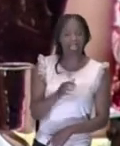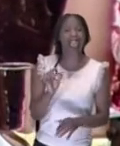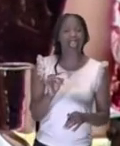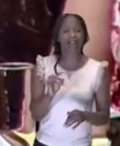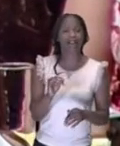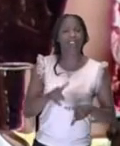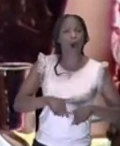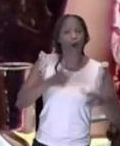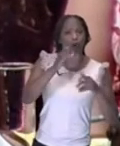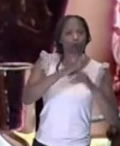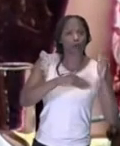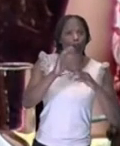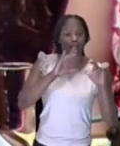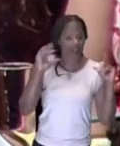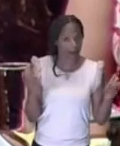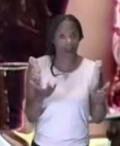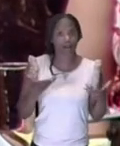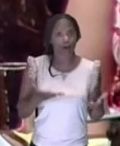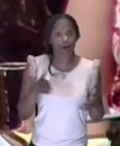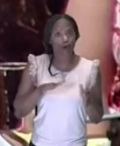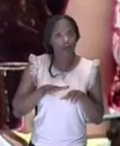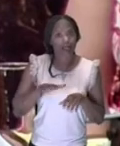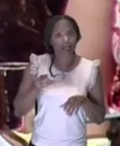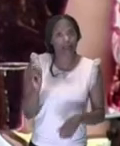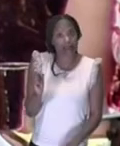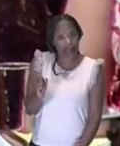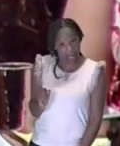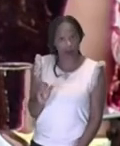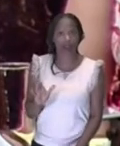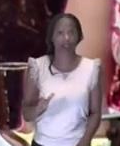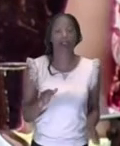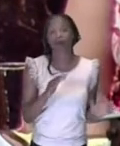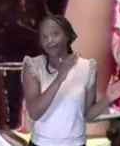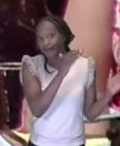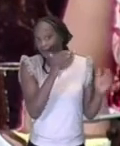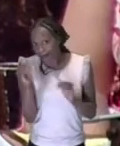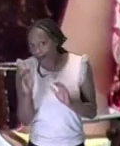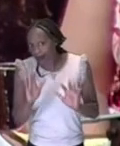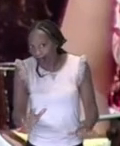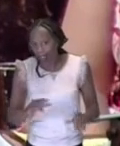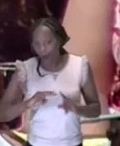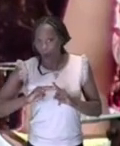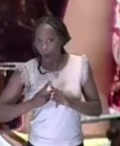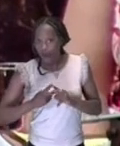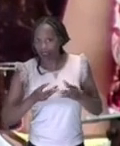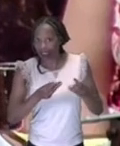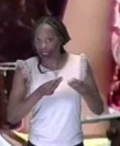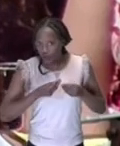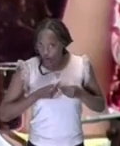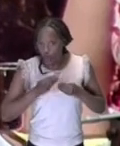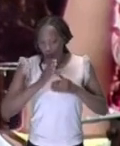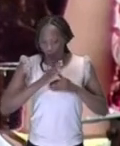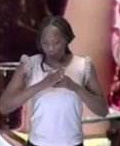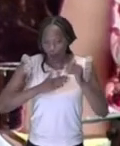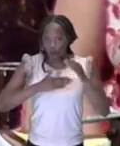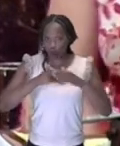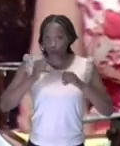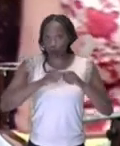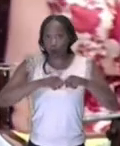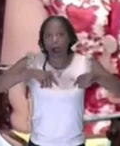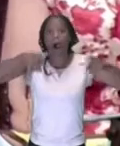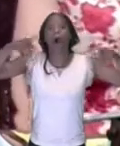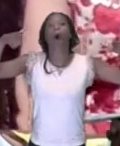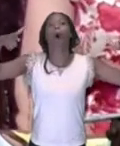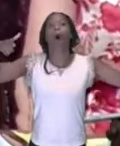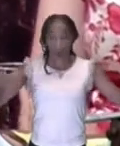cet outil permettra de construire et permettra de construire d'une manière assez ample, pour pas dire assez haute. C'est la question que